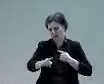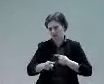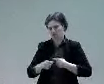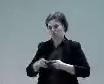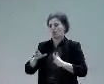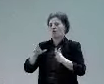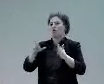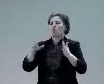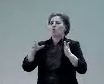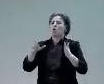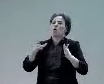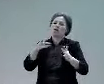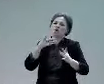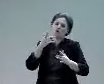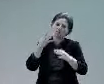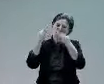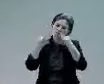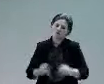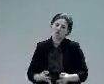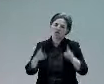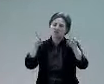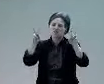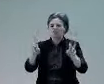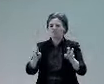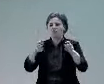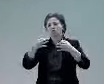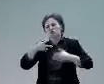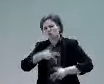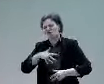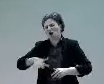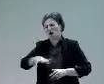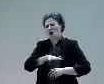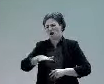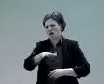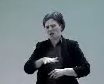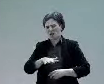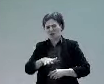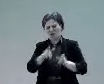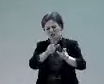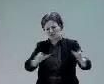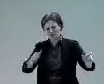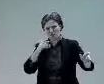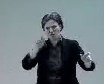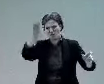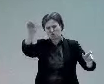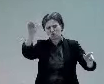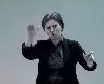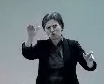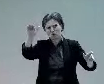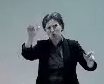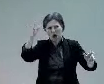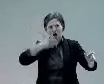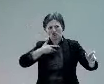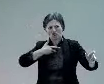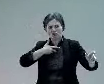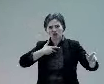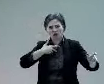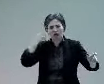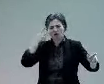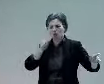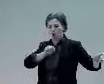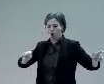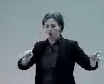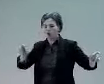di sicurezza sociale. Con più opportunità e certezze sul proprio futuro verrà meno anche quell'odio dilagante che trova nello